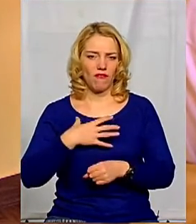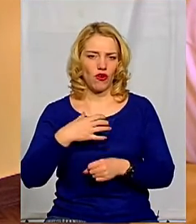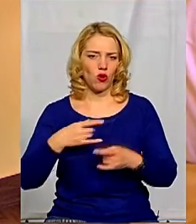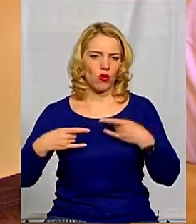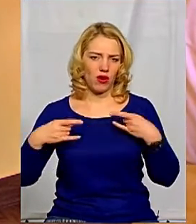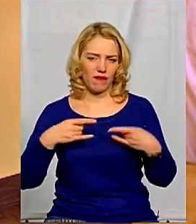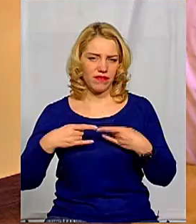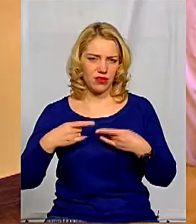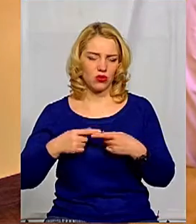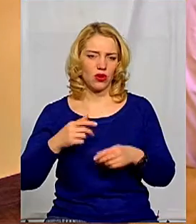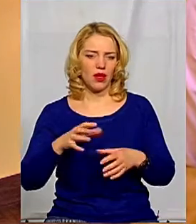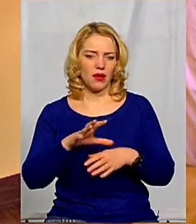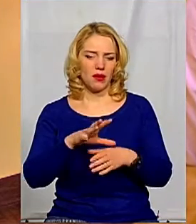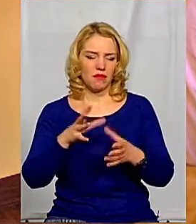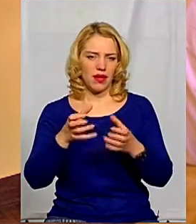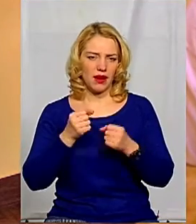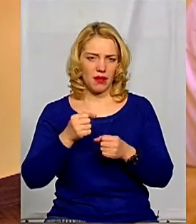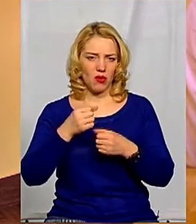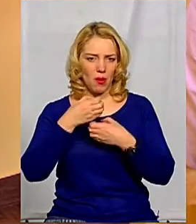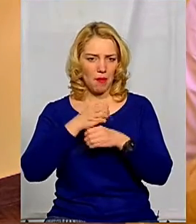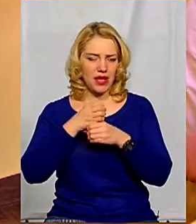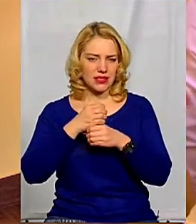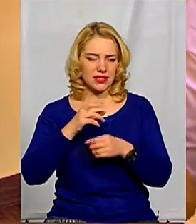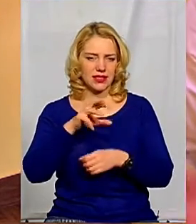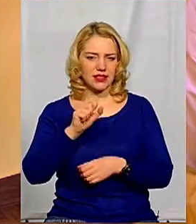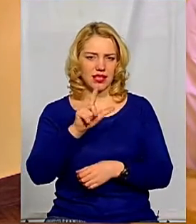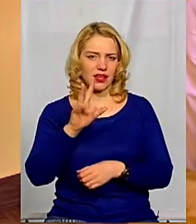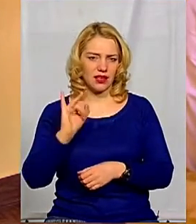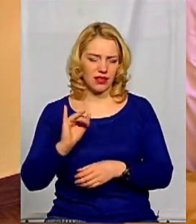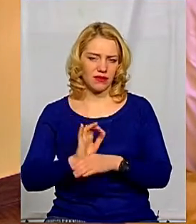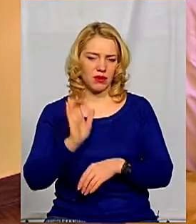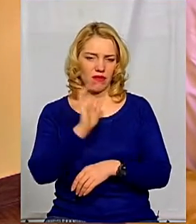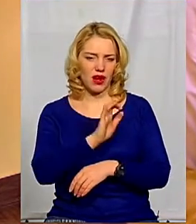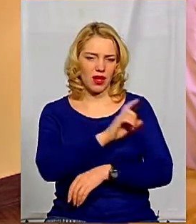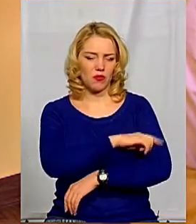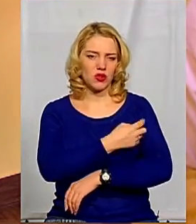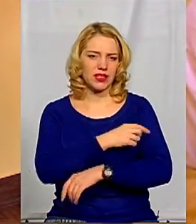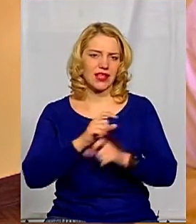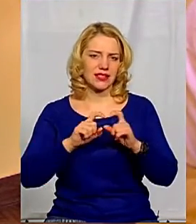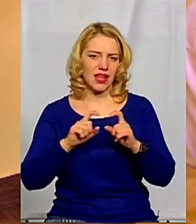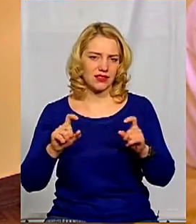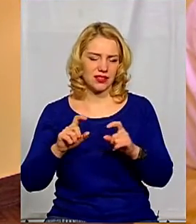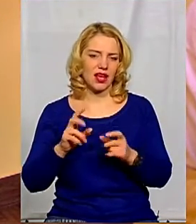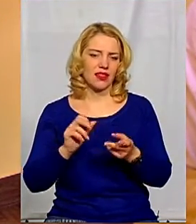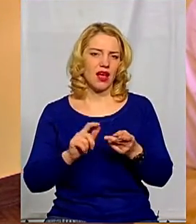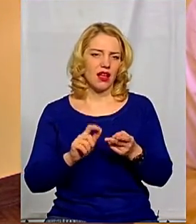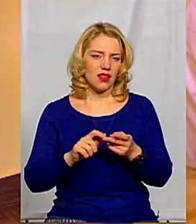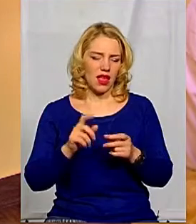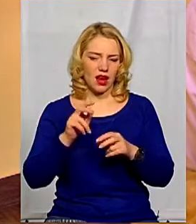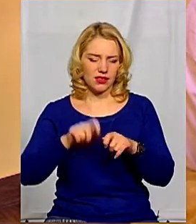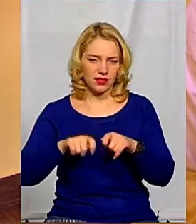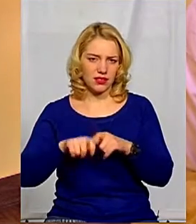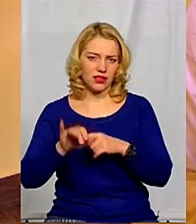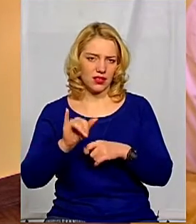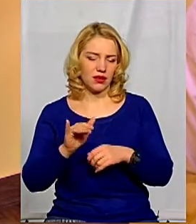беремо маски і відправляємо ці маски в санстанцію на аналіз. А пацієнта